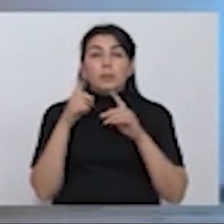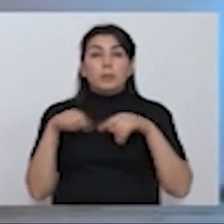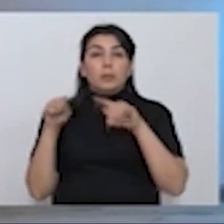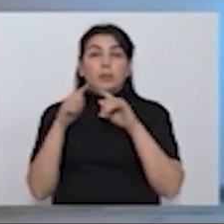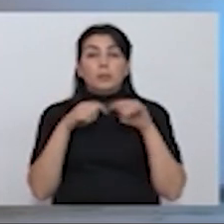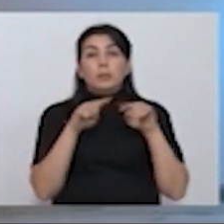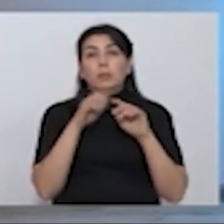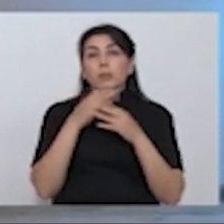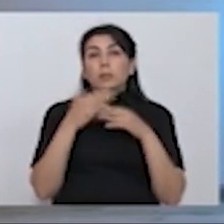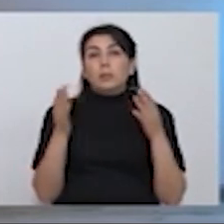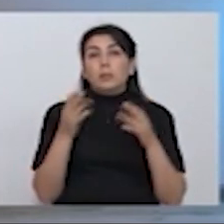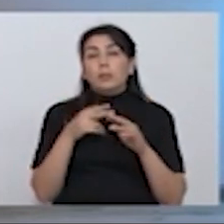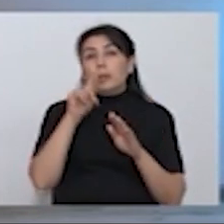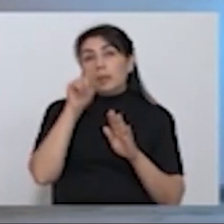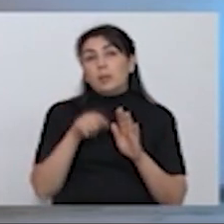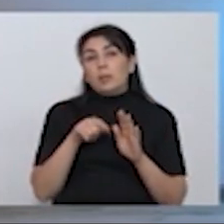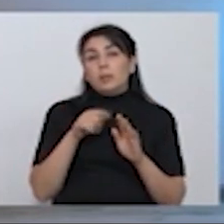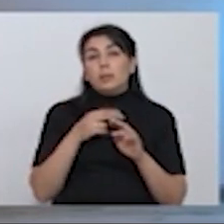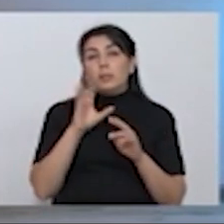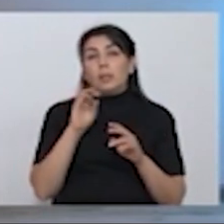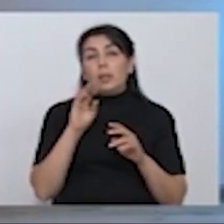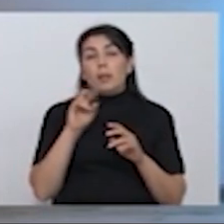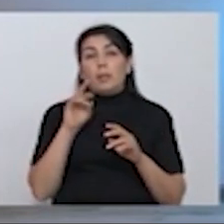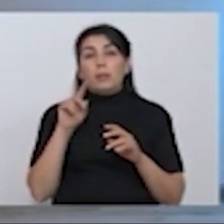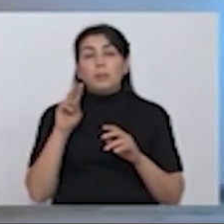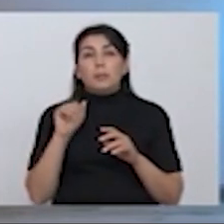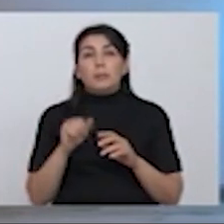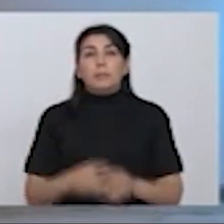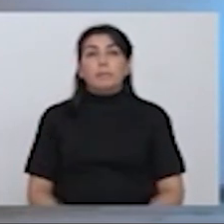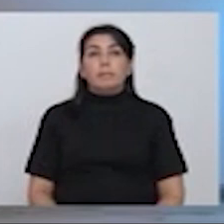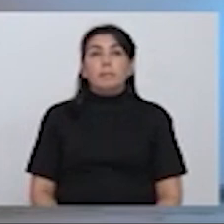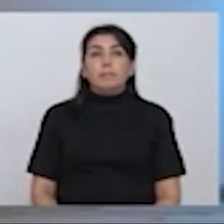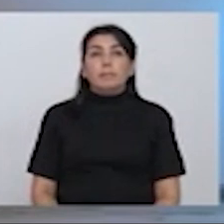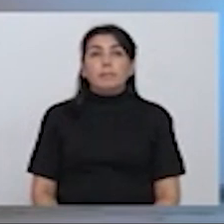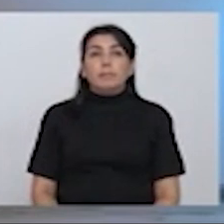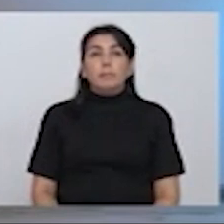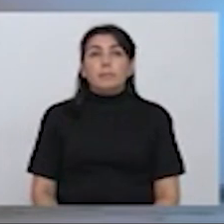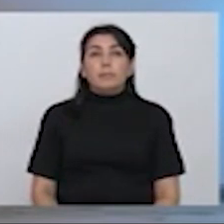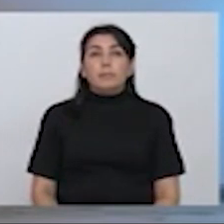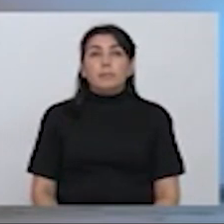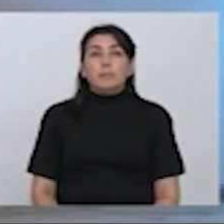yadroning bo'linishi hamda sitokinez, sitoplazmaning bo'linishi sodir bo'ladi.